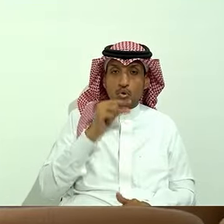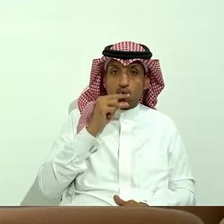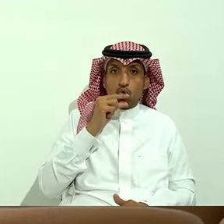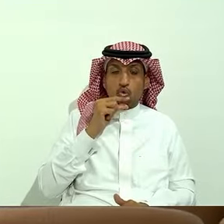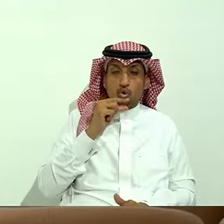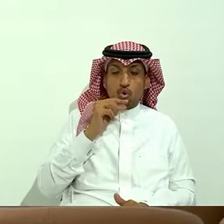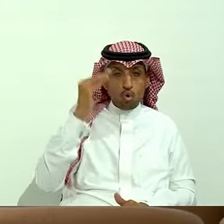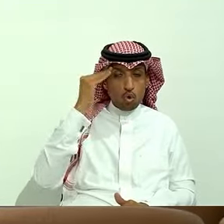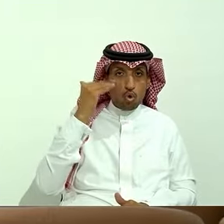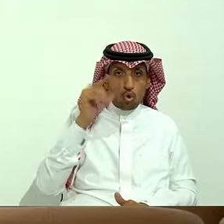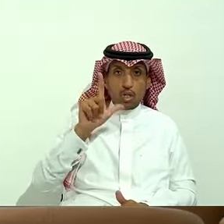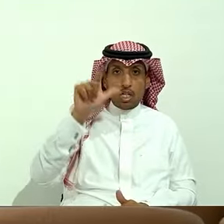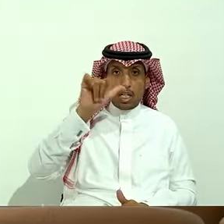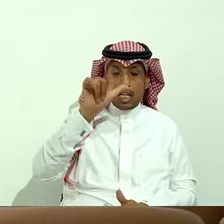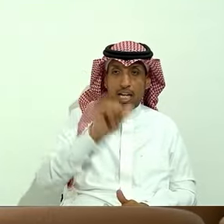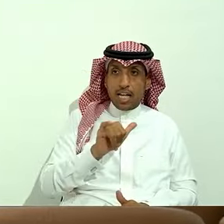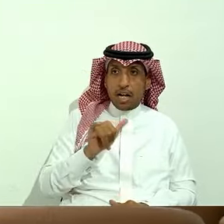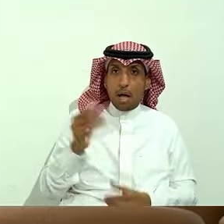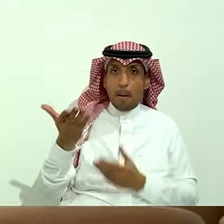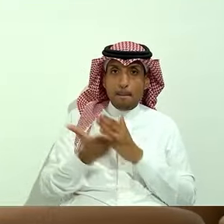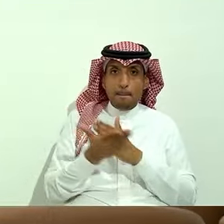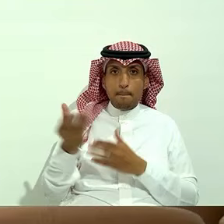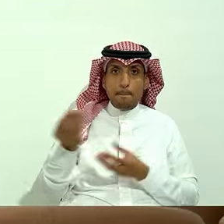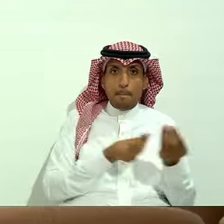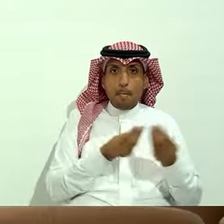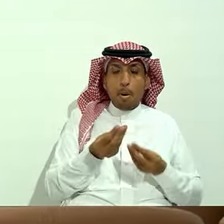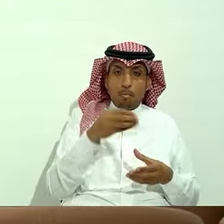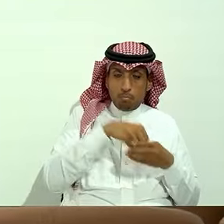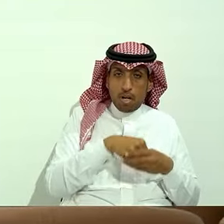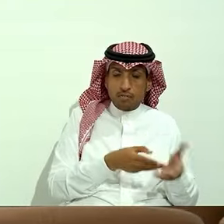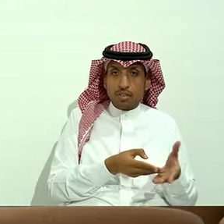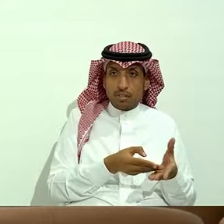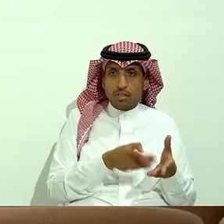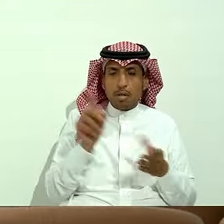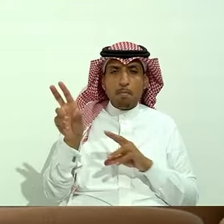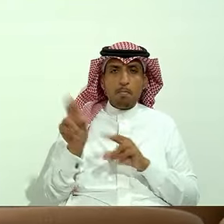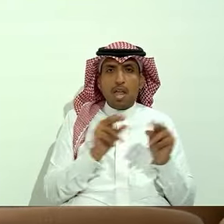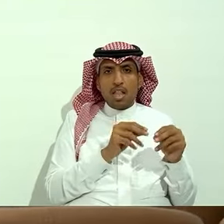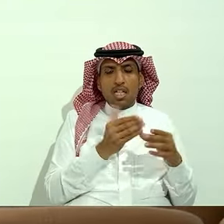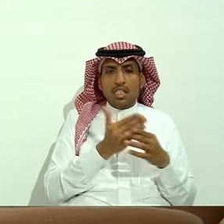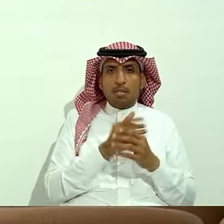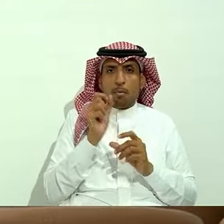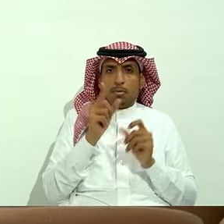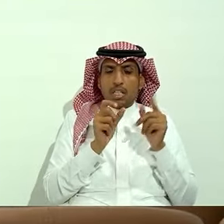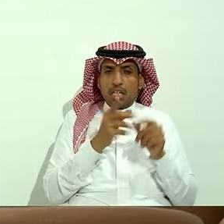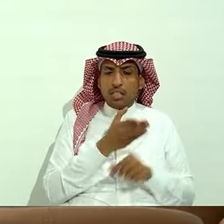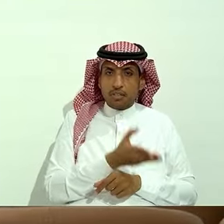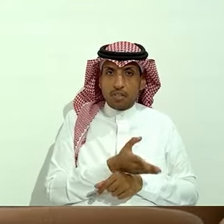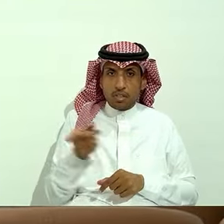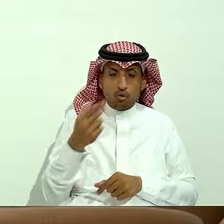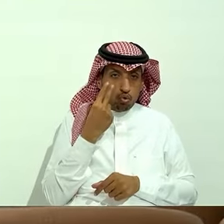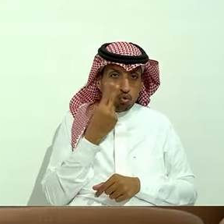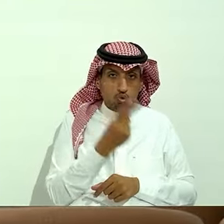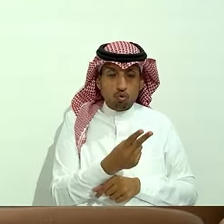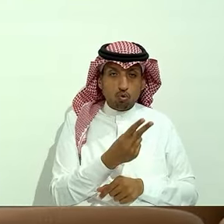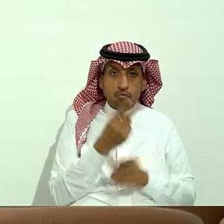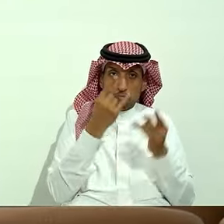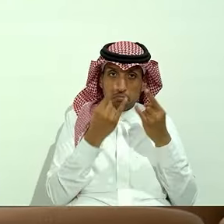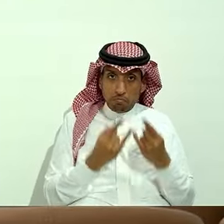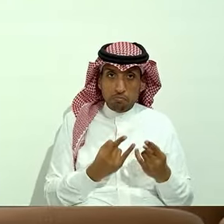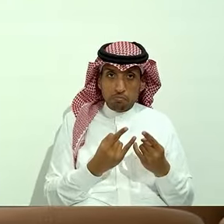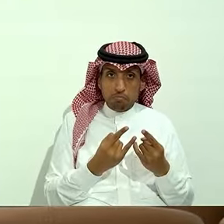قطع من الكولكشن حقها، جبتي فيه أمثلة التقنيات ترين إنها مبهرة